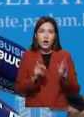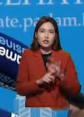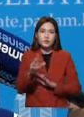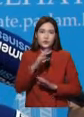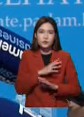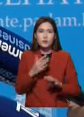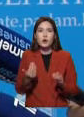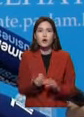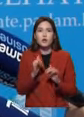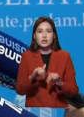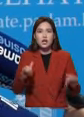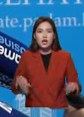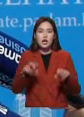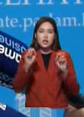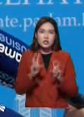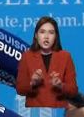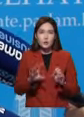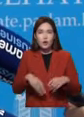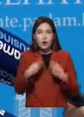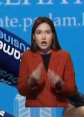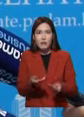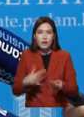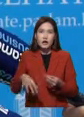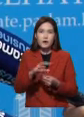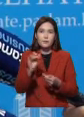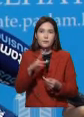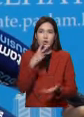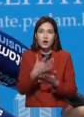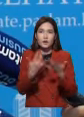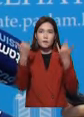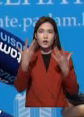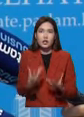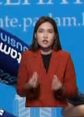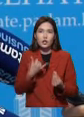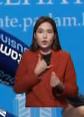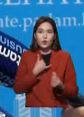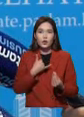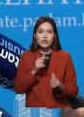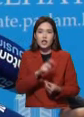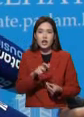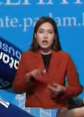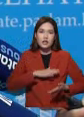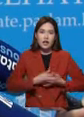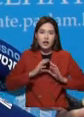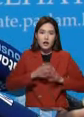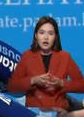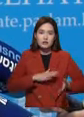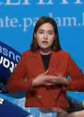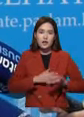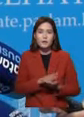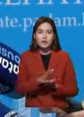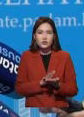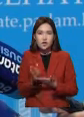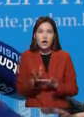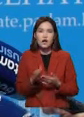Путин келіп отыр. Ертең тағы кім келетінін бір құдай біледі, бірақ әрине оның барлығы не деген сөз. Бүгінгі таңда бұл біздің халықаралық қатынастар жан-жақты әлемдік